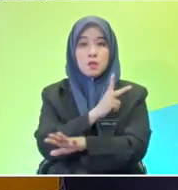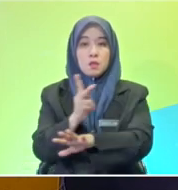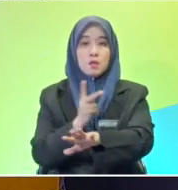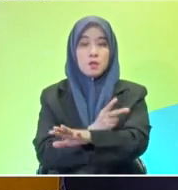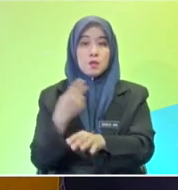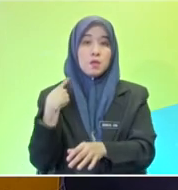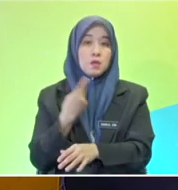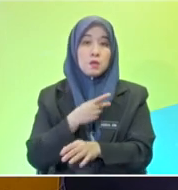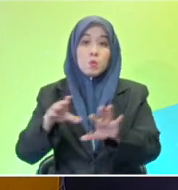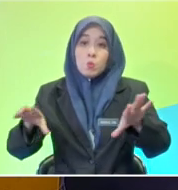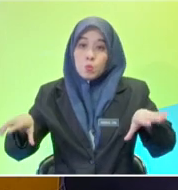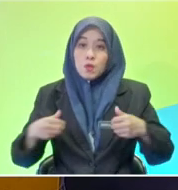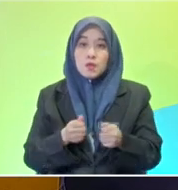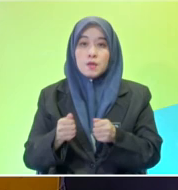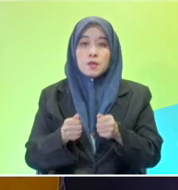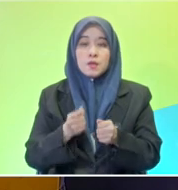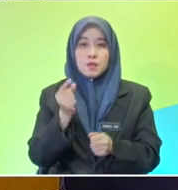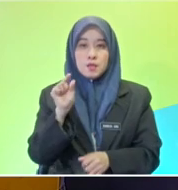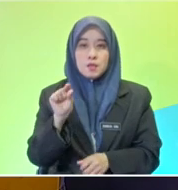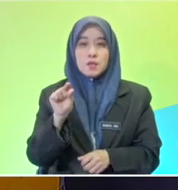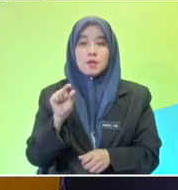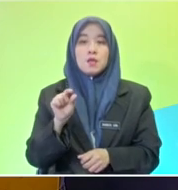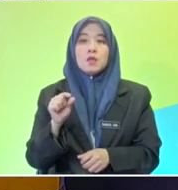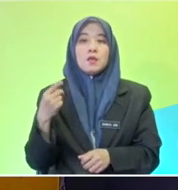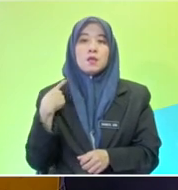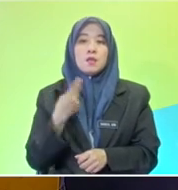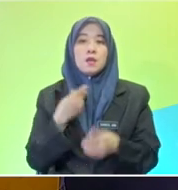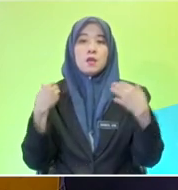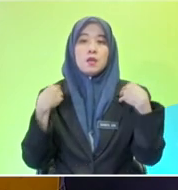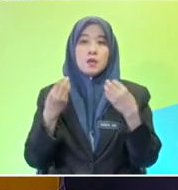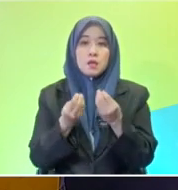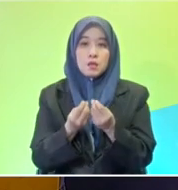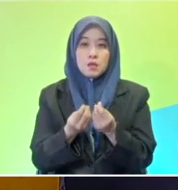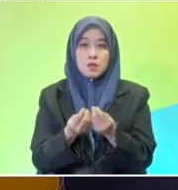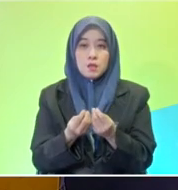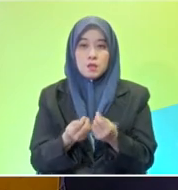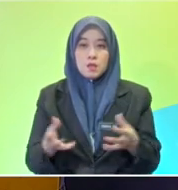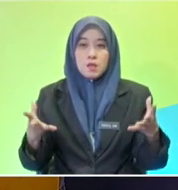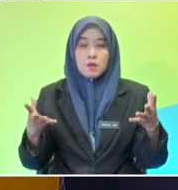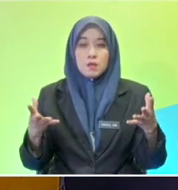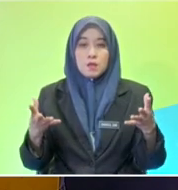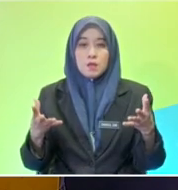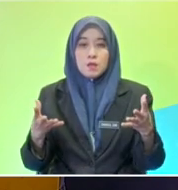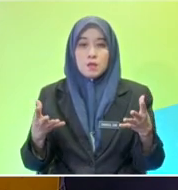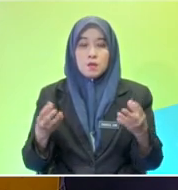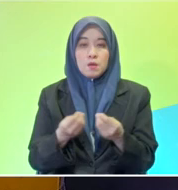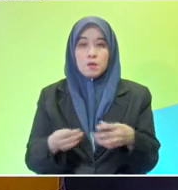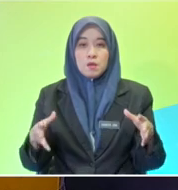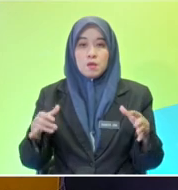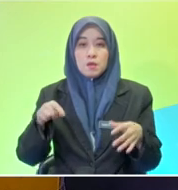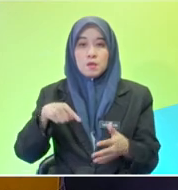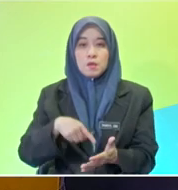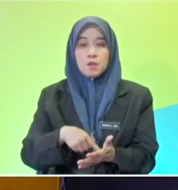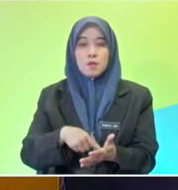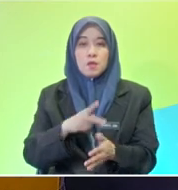Okey. Baik. Saya nak tunjukkan di sini. Saya ada tanah pasir. Okey. Okey, pasir. Okey. Pasir di sini